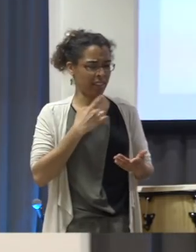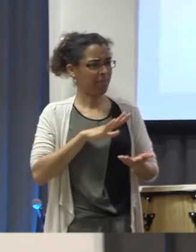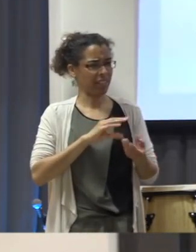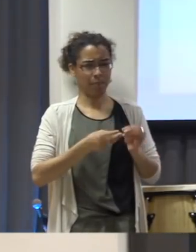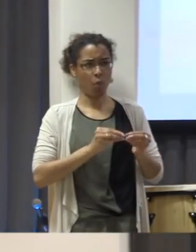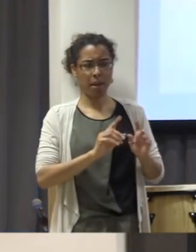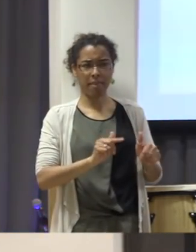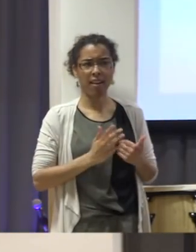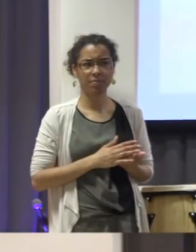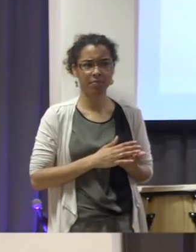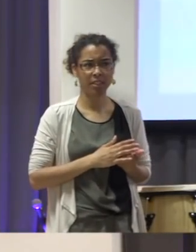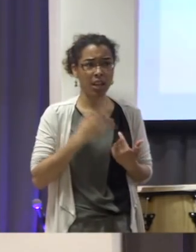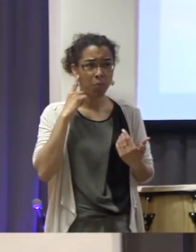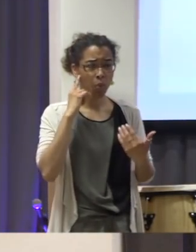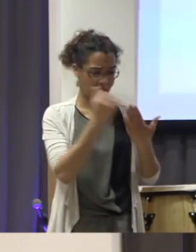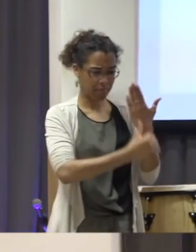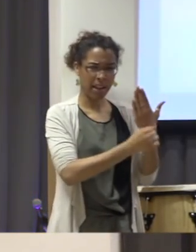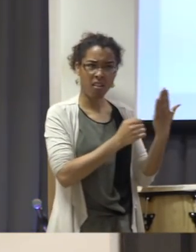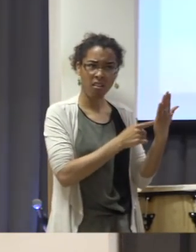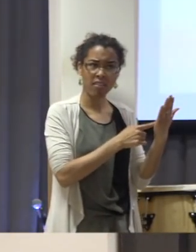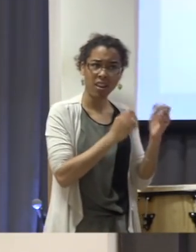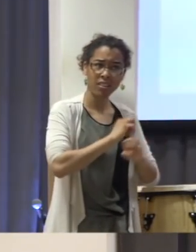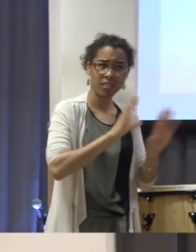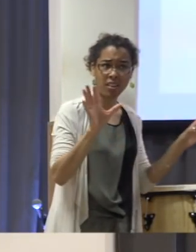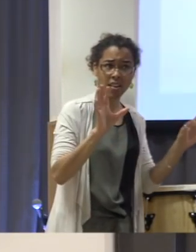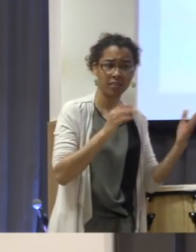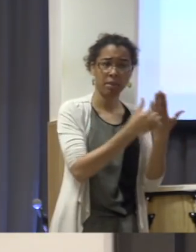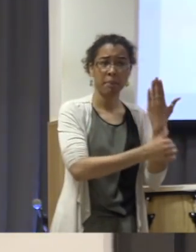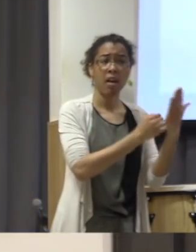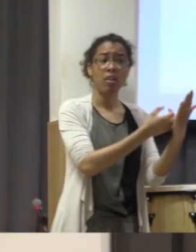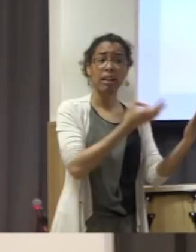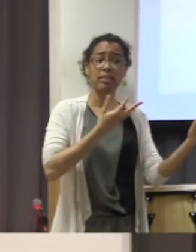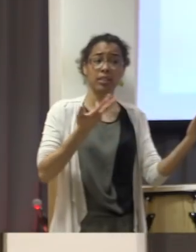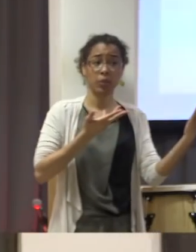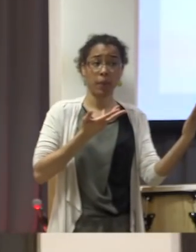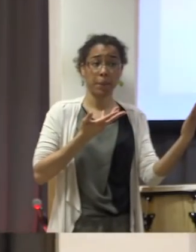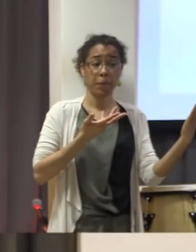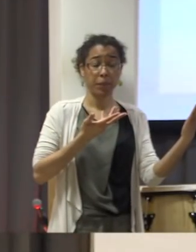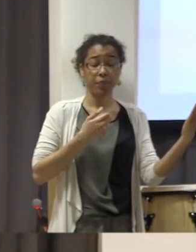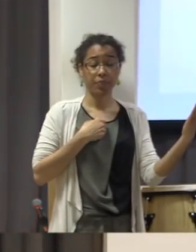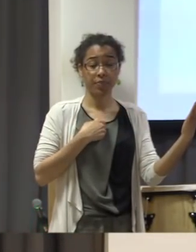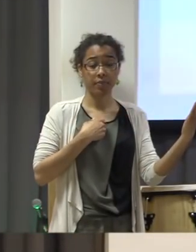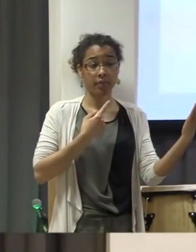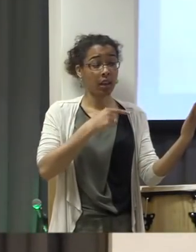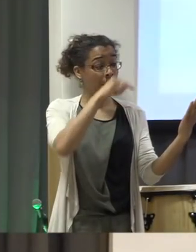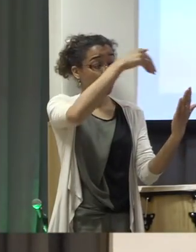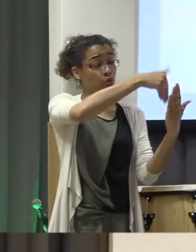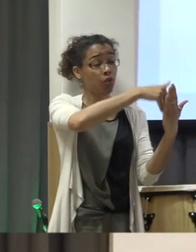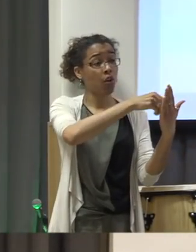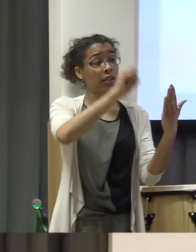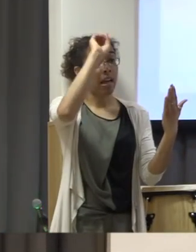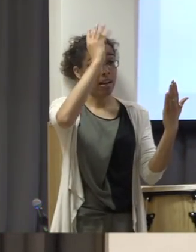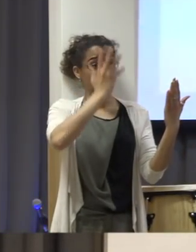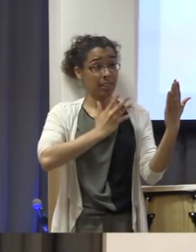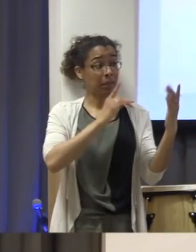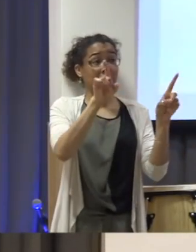problème selon la parole que tu lis. Parce qu'il vient de dire que dans ma parole, il y a l'esprit